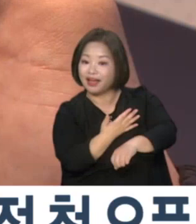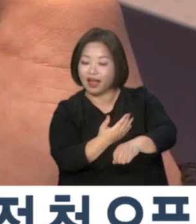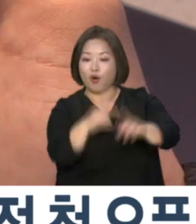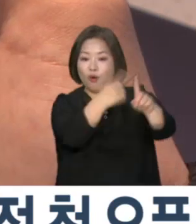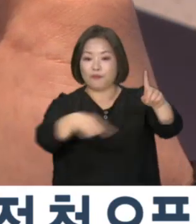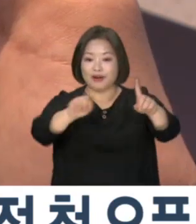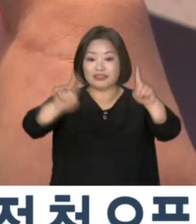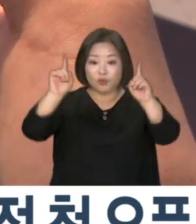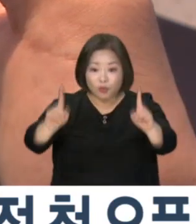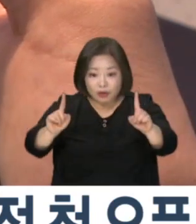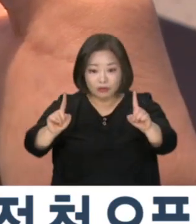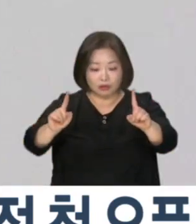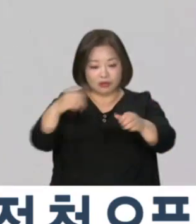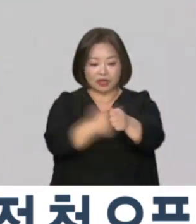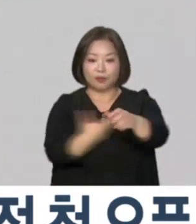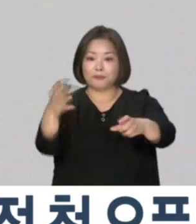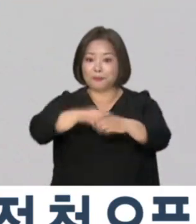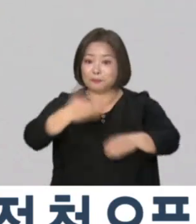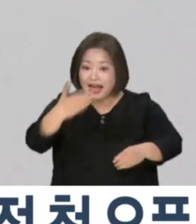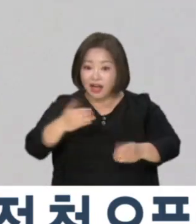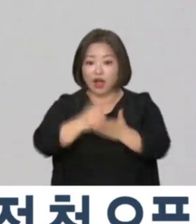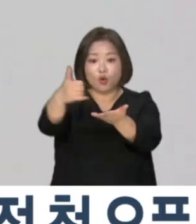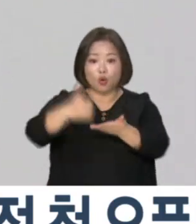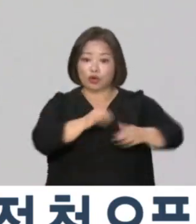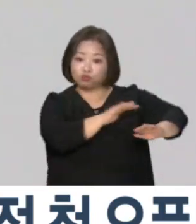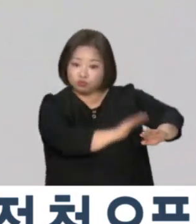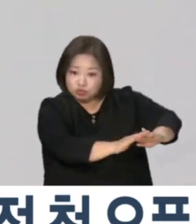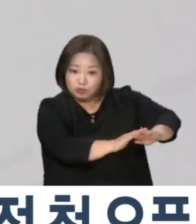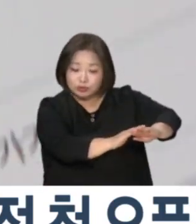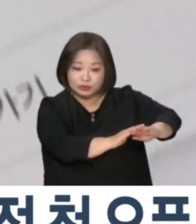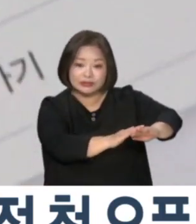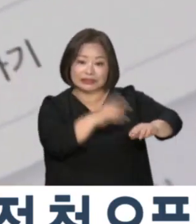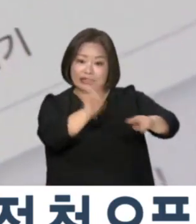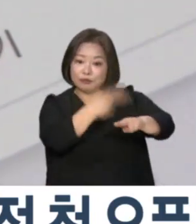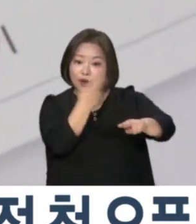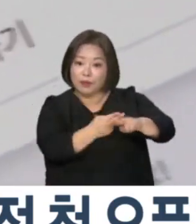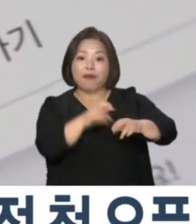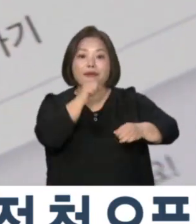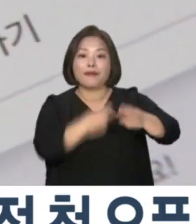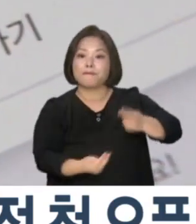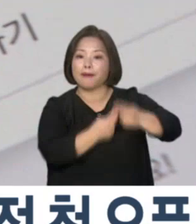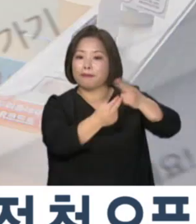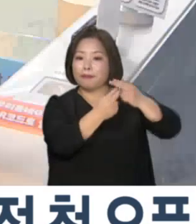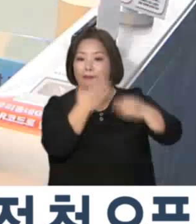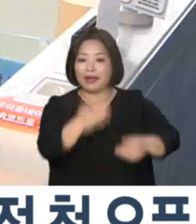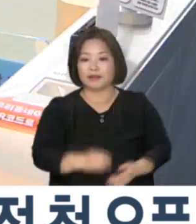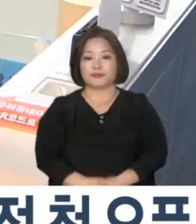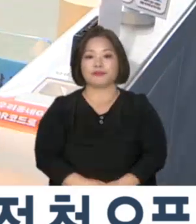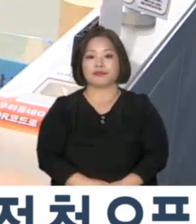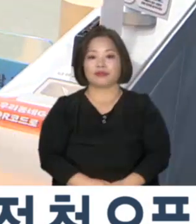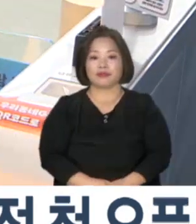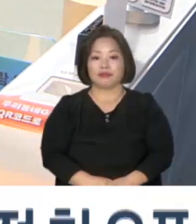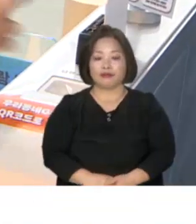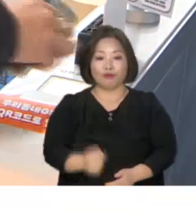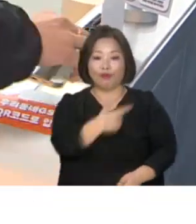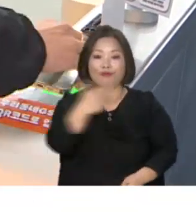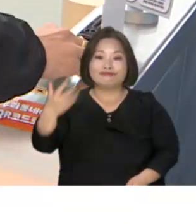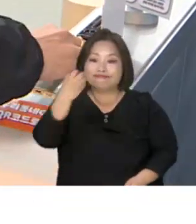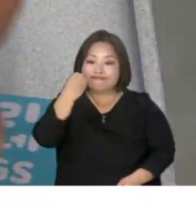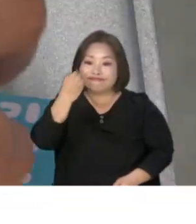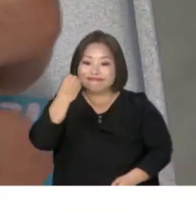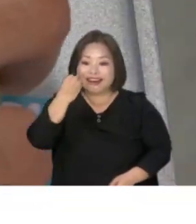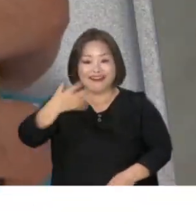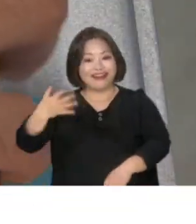1+1 행사는 자동 반영되고 고객이 놓고 간 증정품은 앱에 저장해줍니다. 신기하고